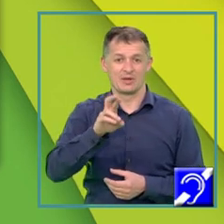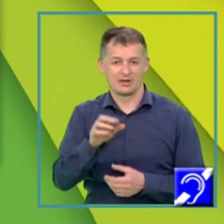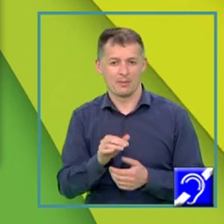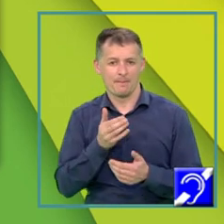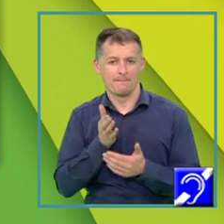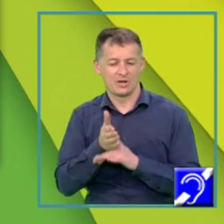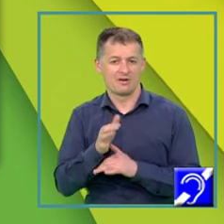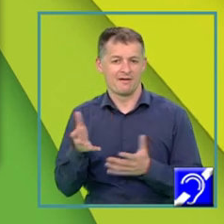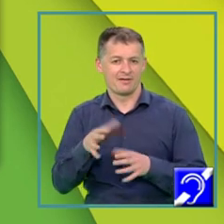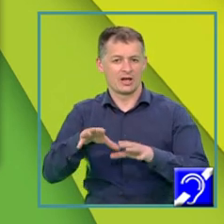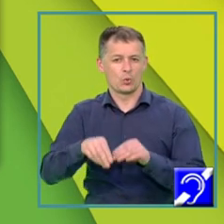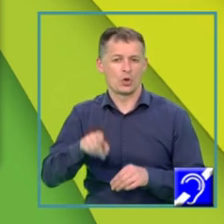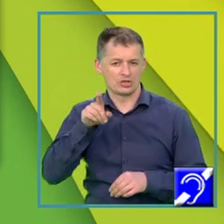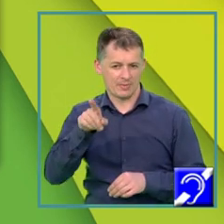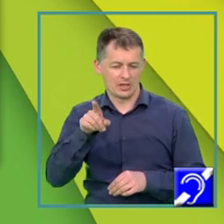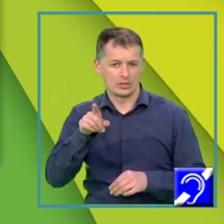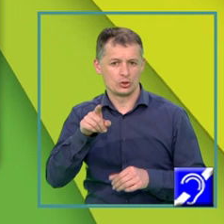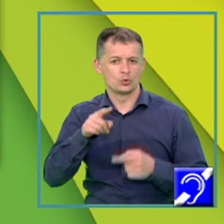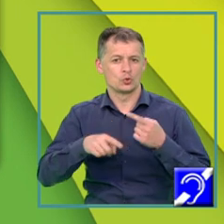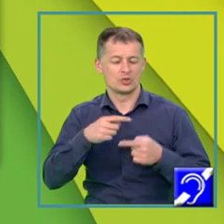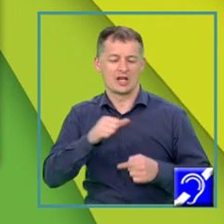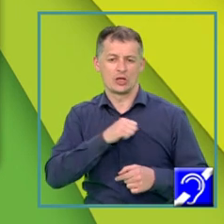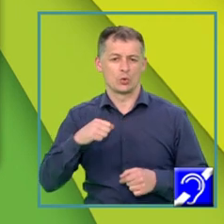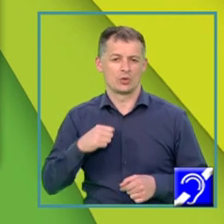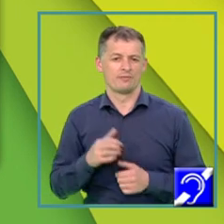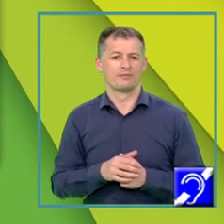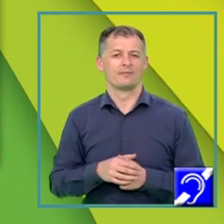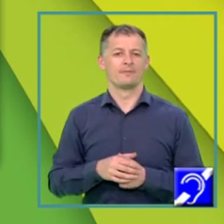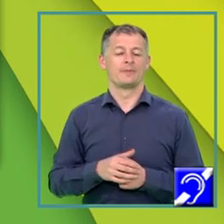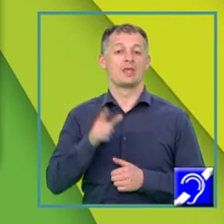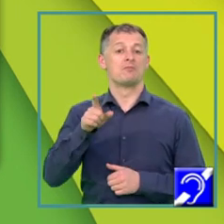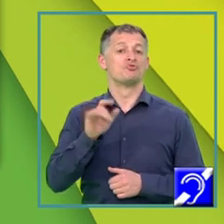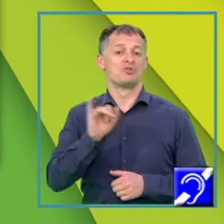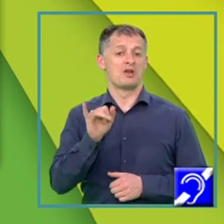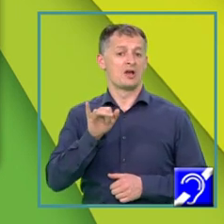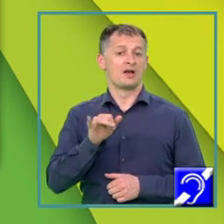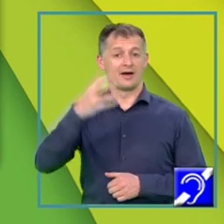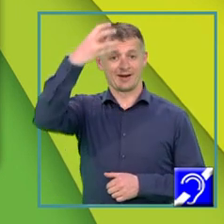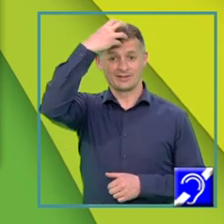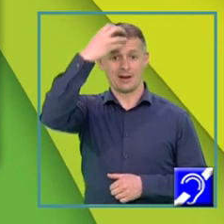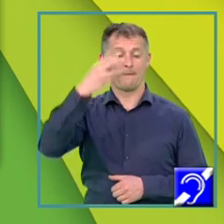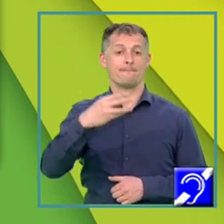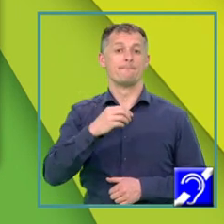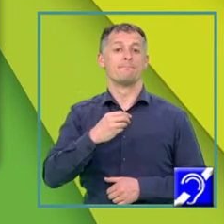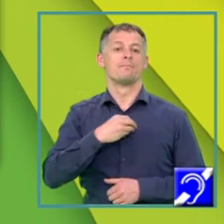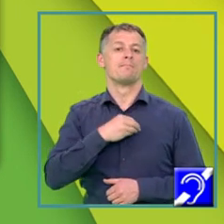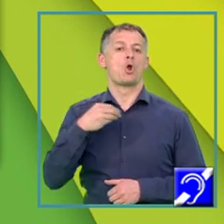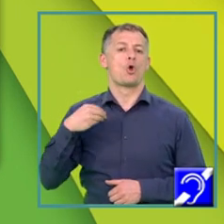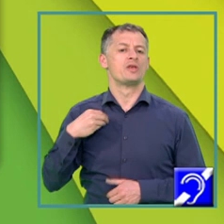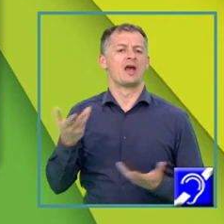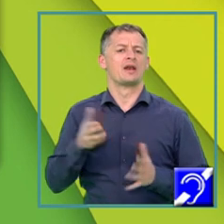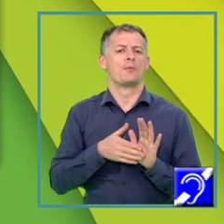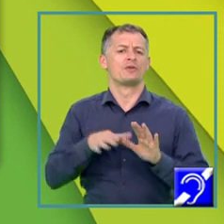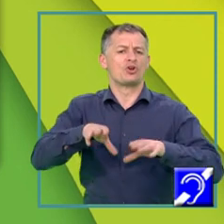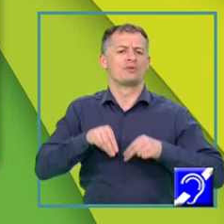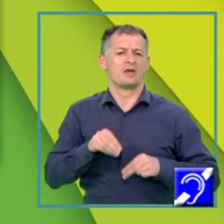pe acesta suzeran unic. Cine era regele Cazimir? Cazimir al IV-lea, rege al Poloniei. Care este motivul acceptării acesteia? Un